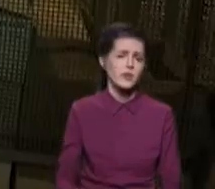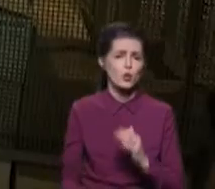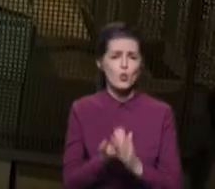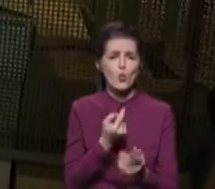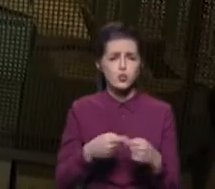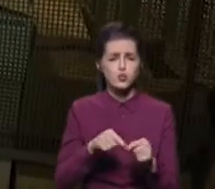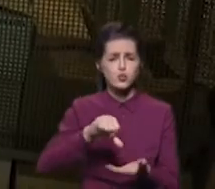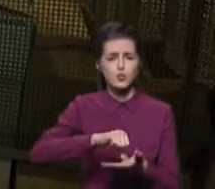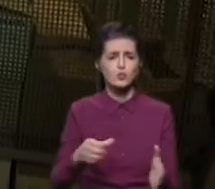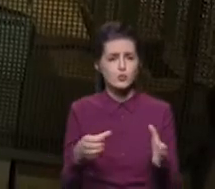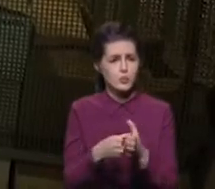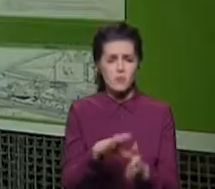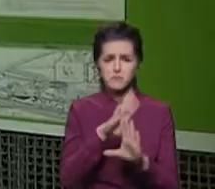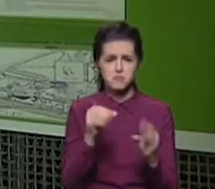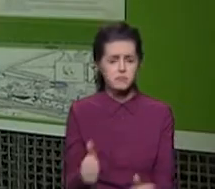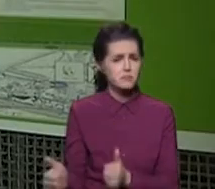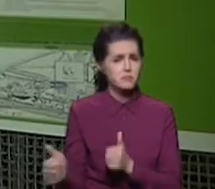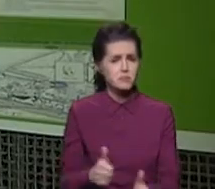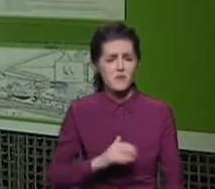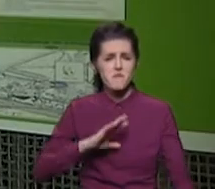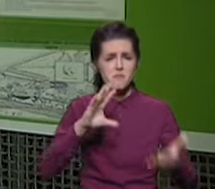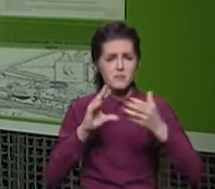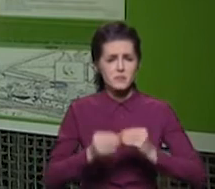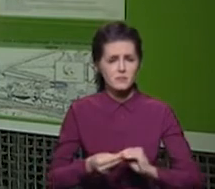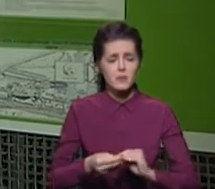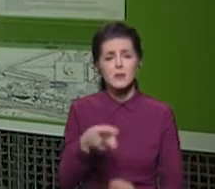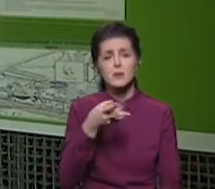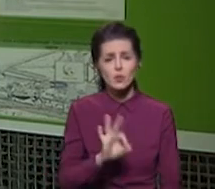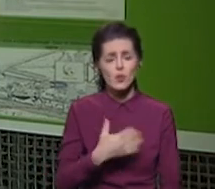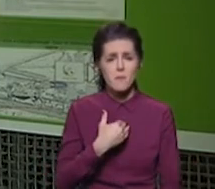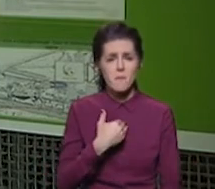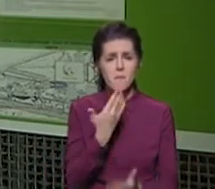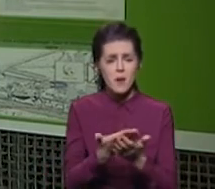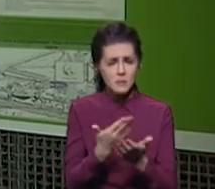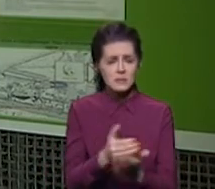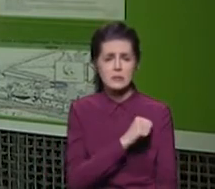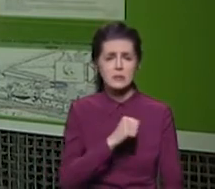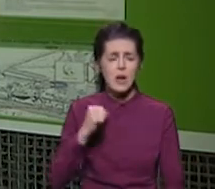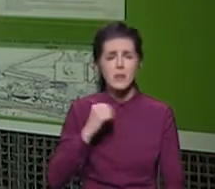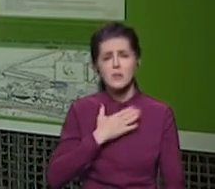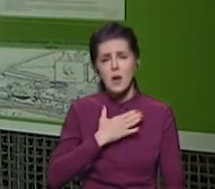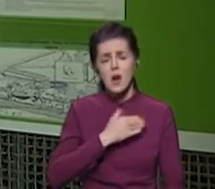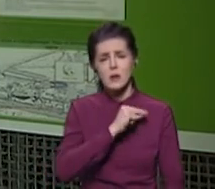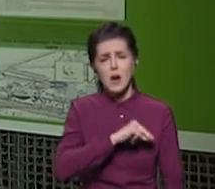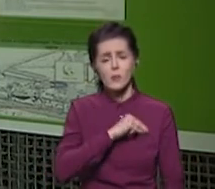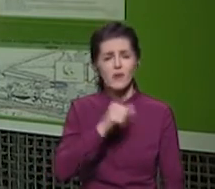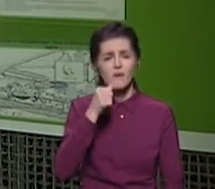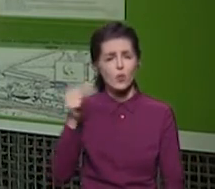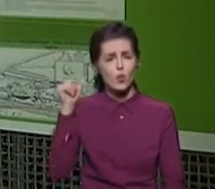участок, вот, коллектив хороший, уже сплоченный, ну и мы показали нашу работу прошлого года